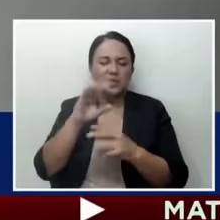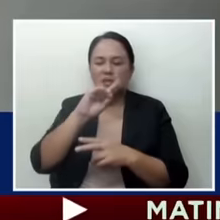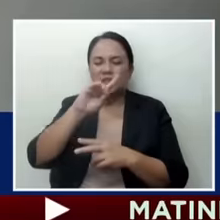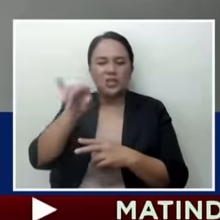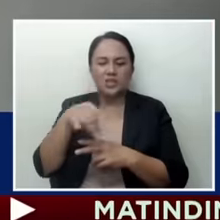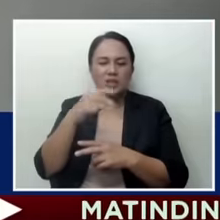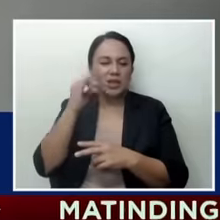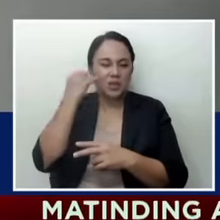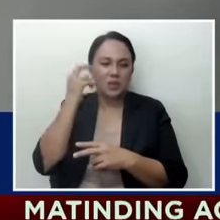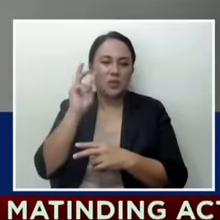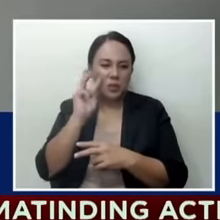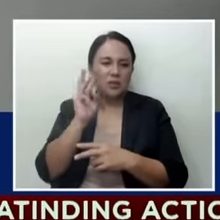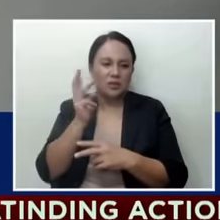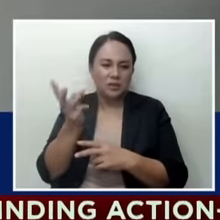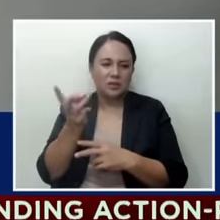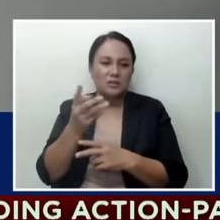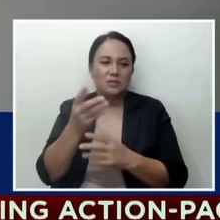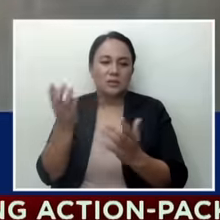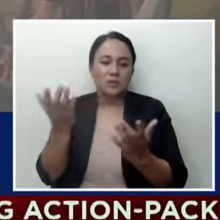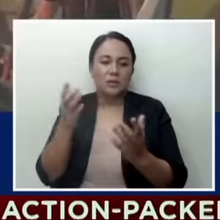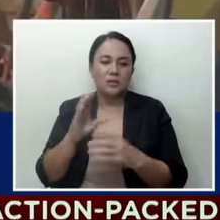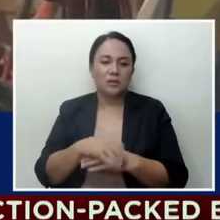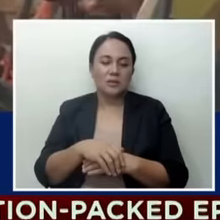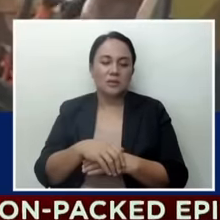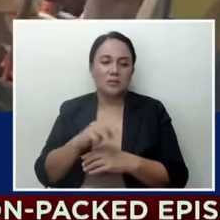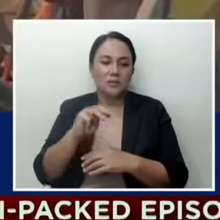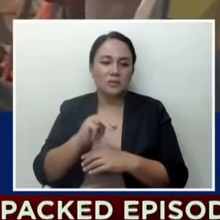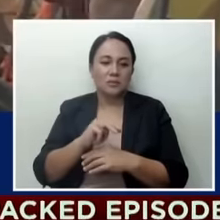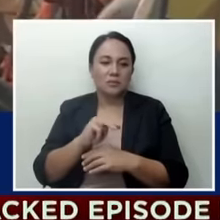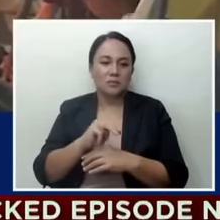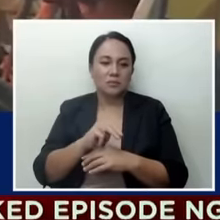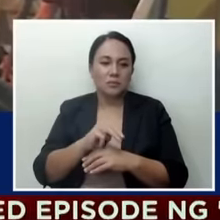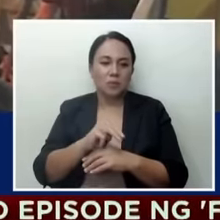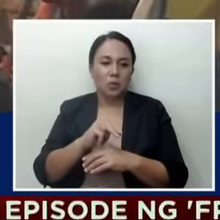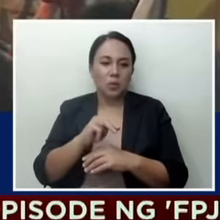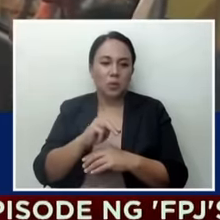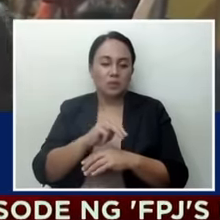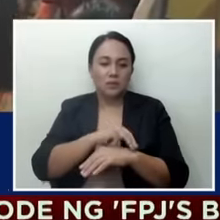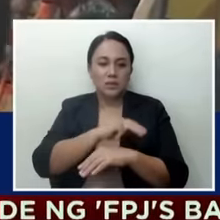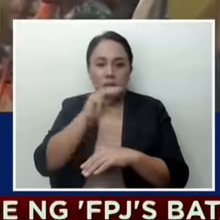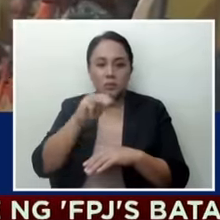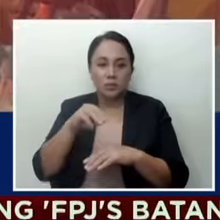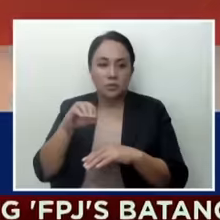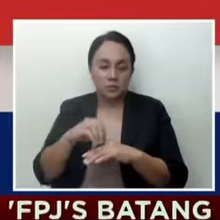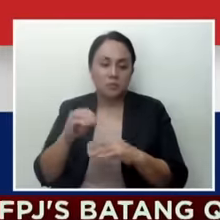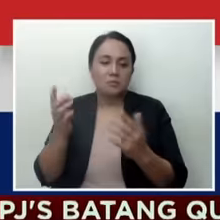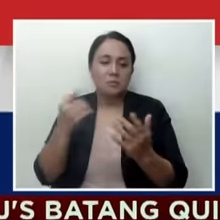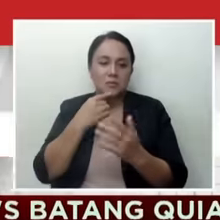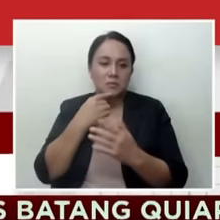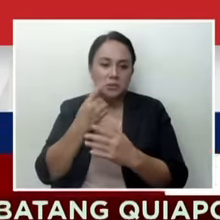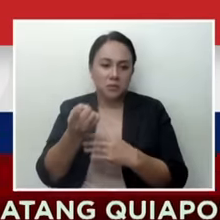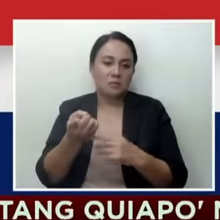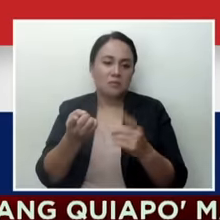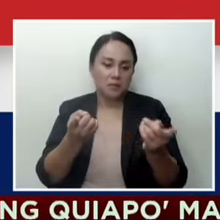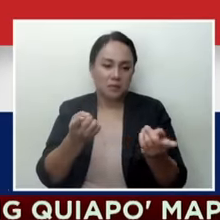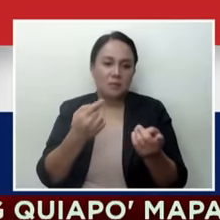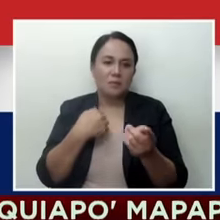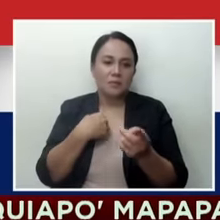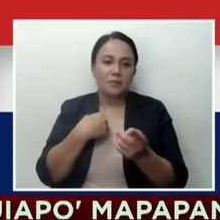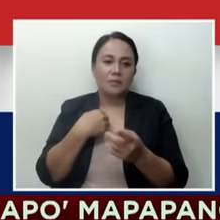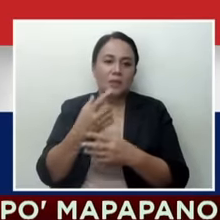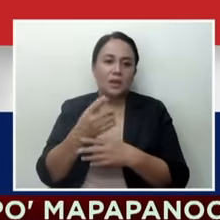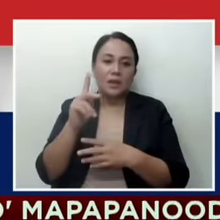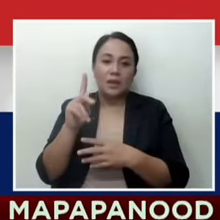sa Kalamba, Misamis Occidental nitong Linggo. Agad kinundina ng iba't ibang grupo ang pagpatay sa kanya. Ayon sa kapisanan ng